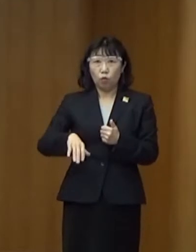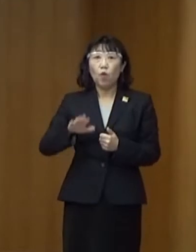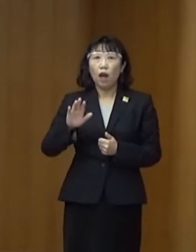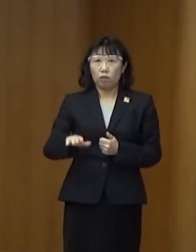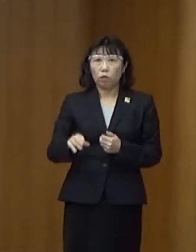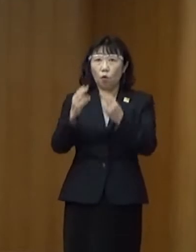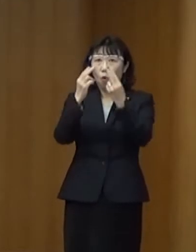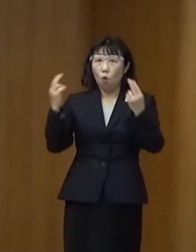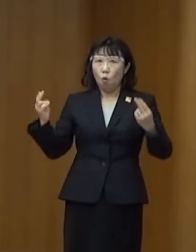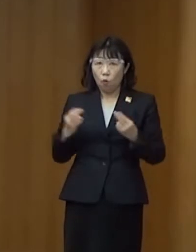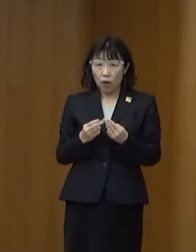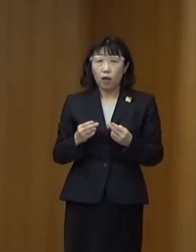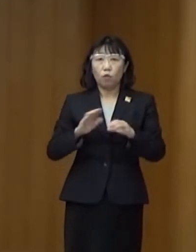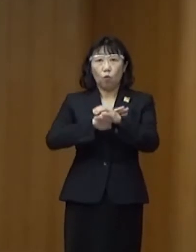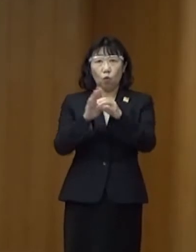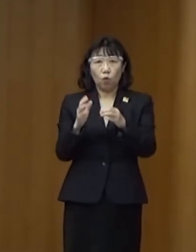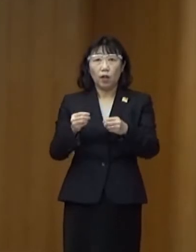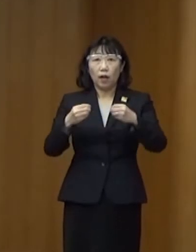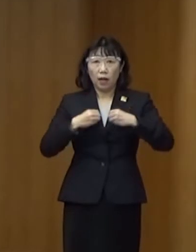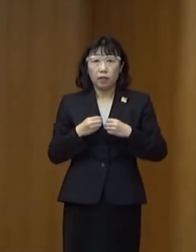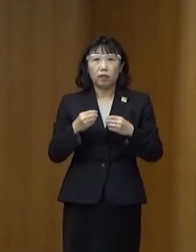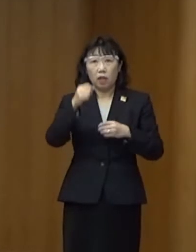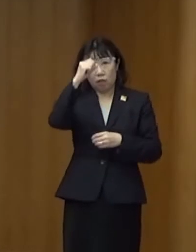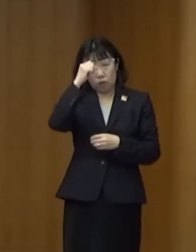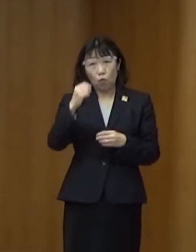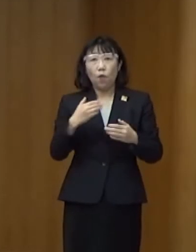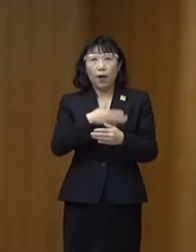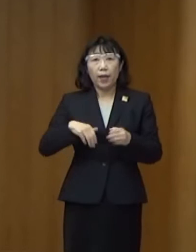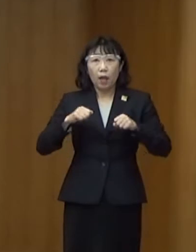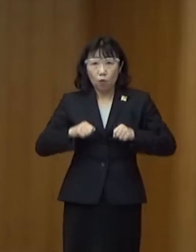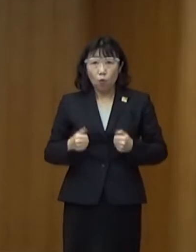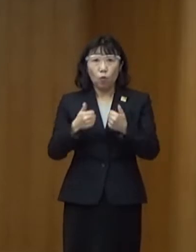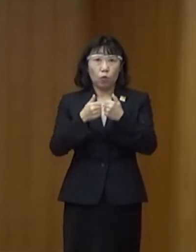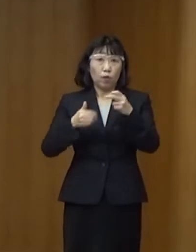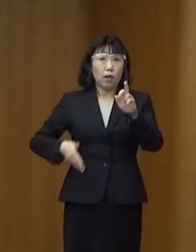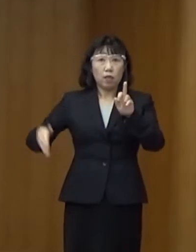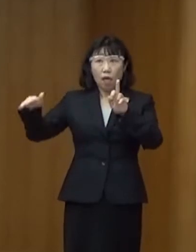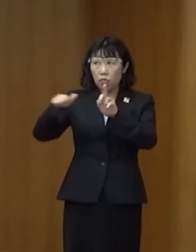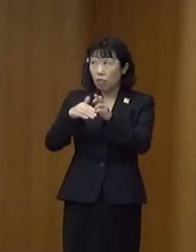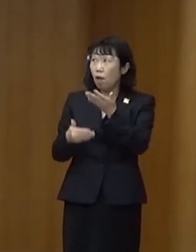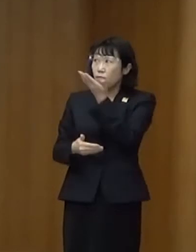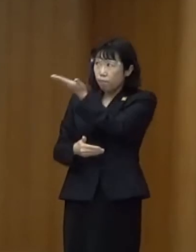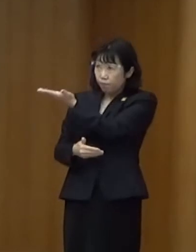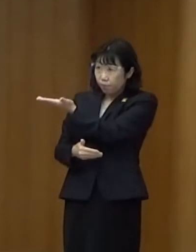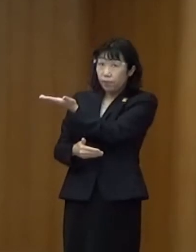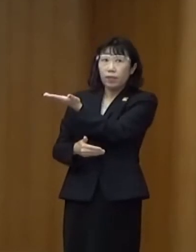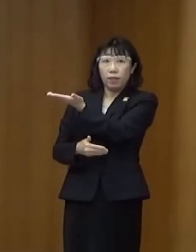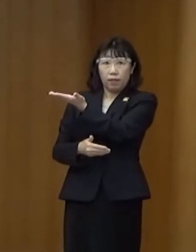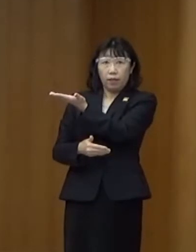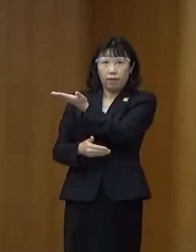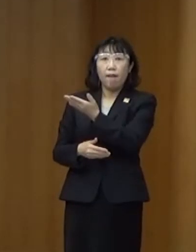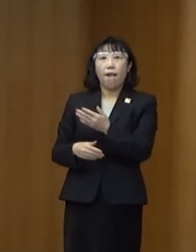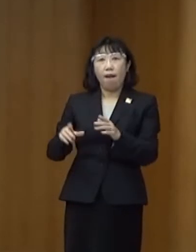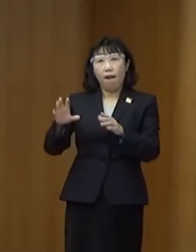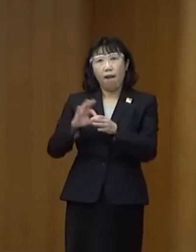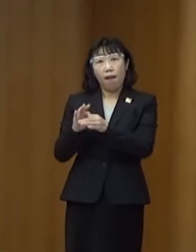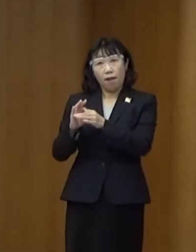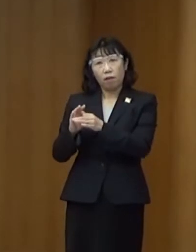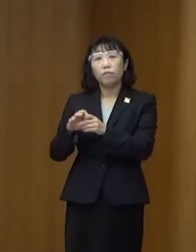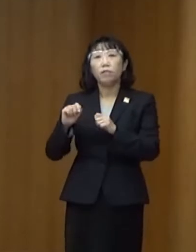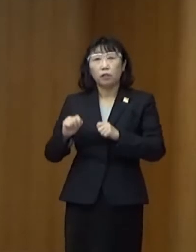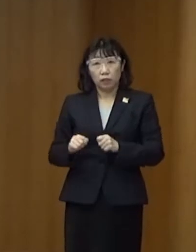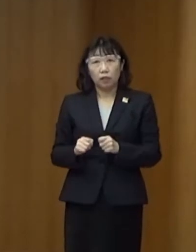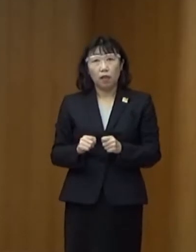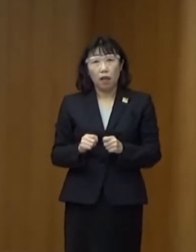北海道新型コロナウイルス感染症健康相談センター、こちらにご連絡をいただき、受診先